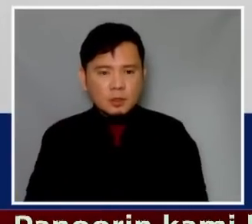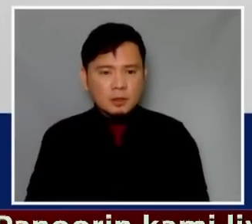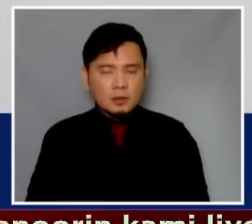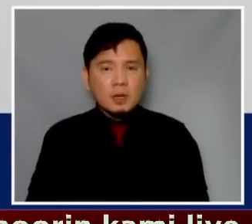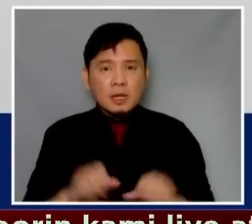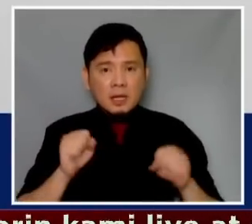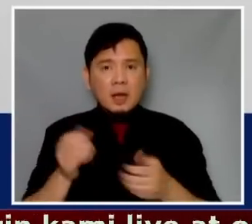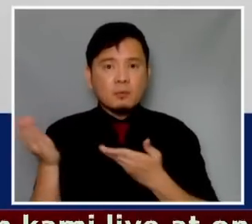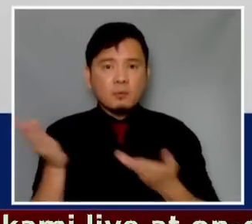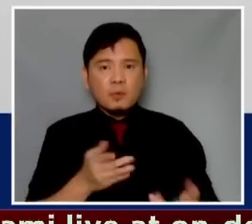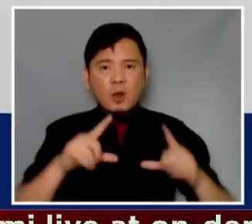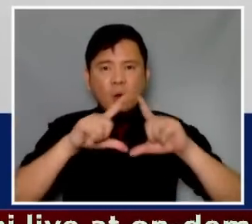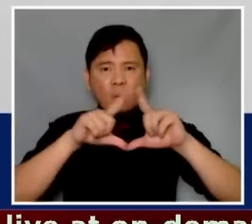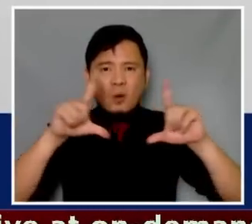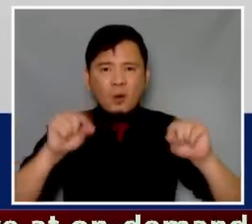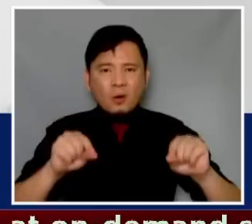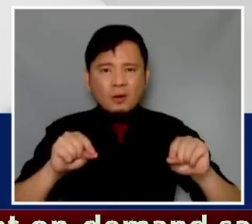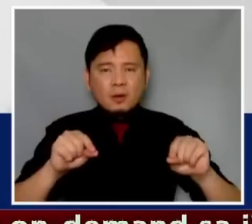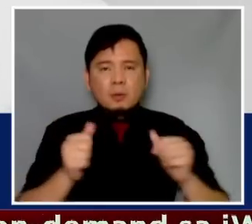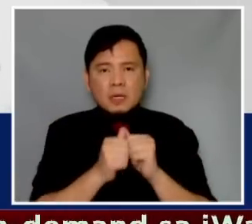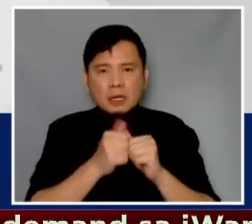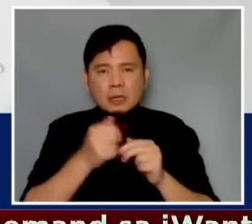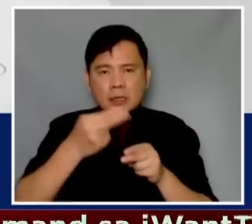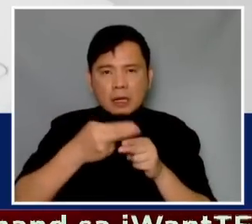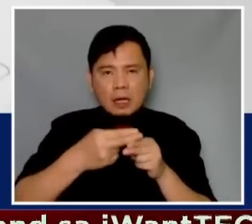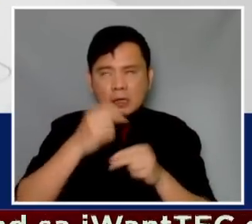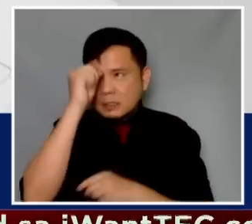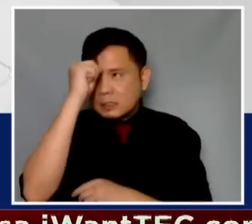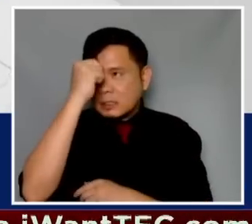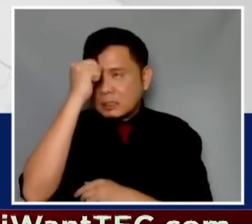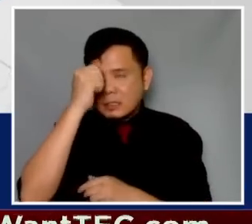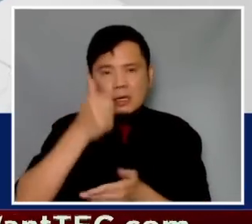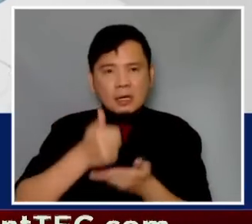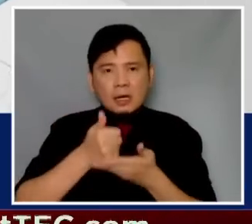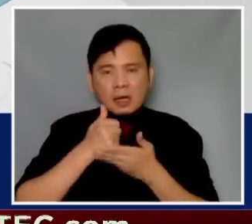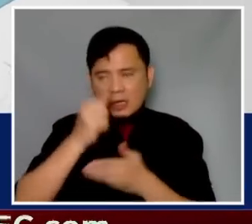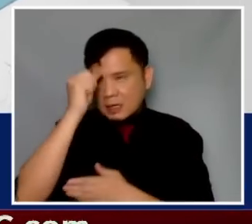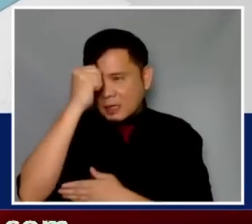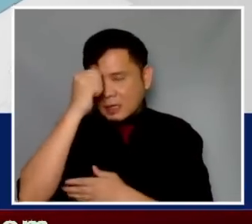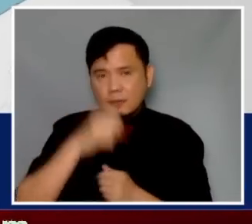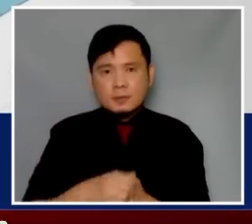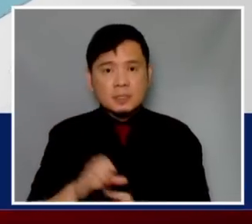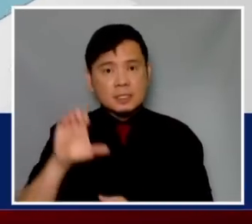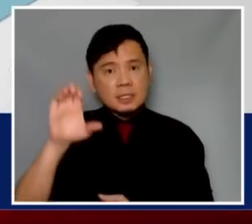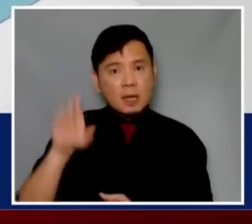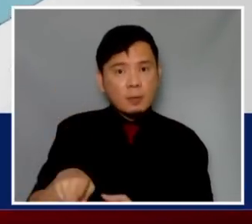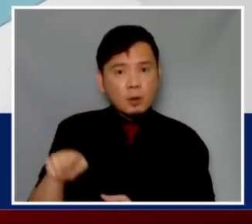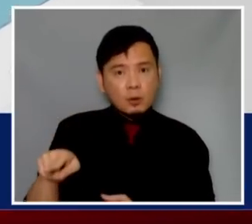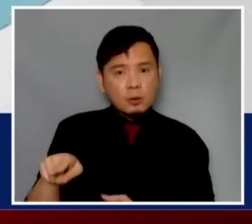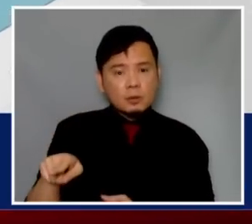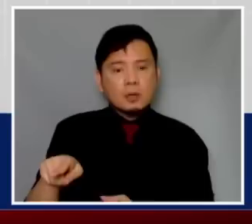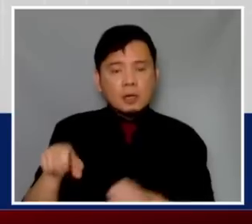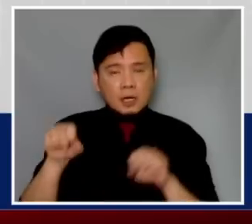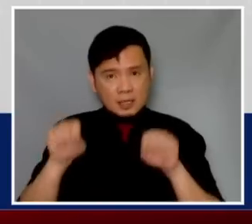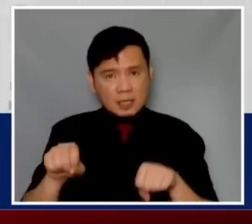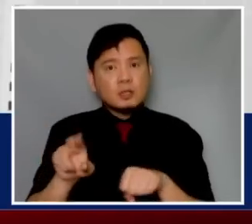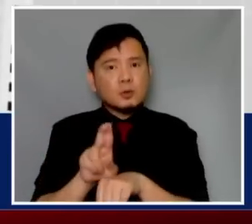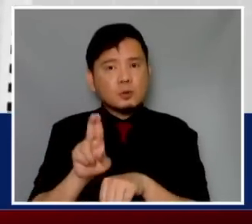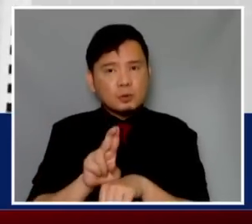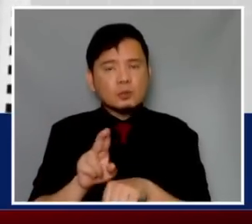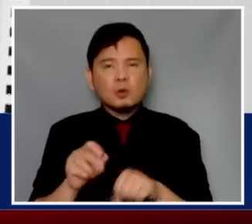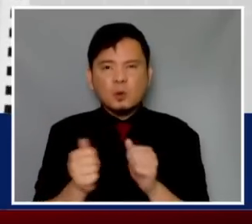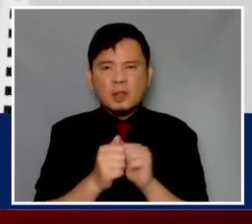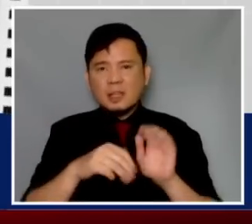kodigo para sa mga pangalang iboboto. Hindi rin bawal ang cellphone sa loob kung dito nakalista ang inyong mga iboboto. Pero